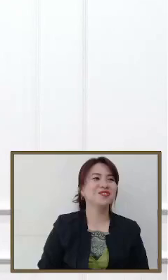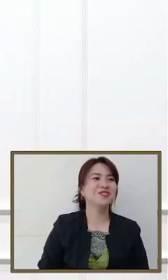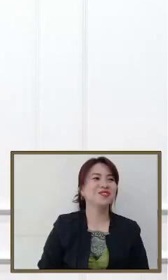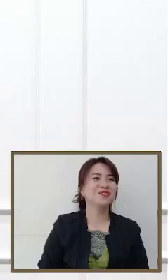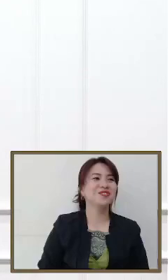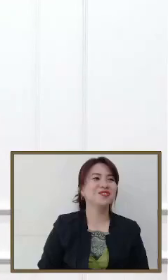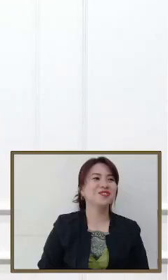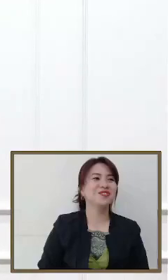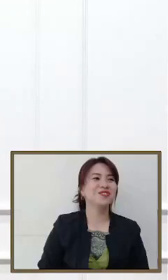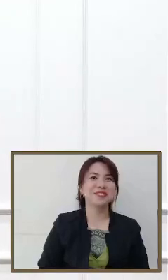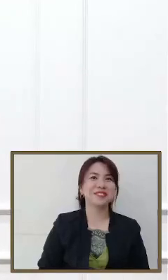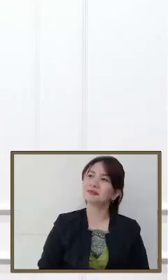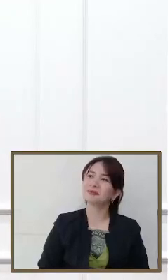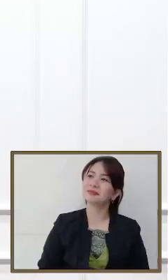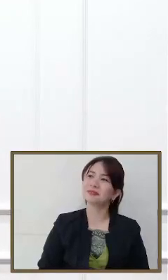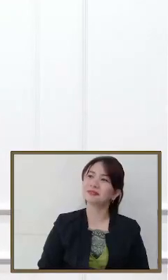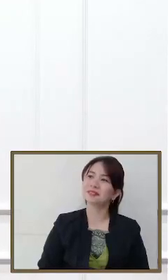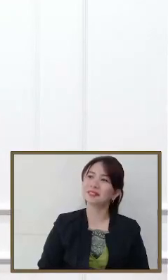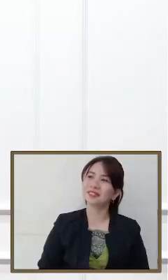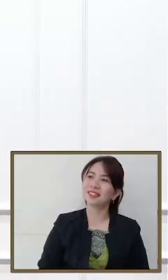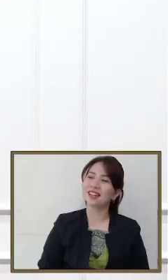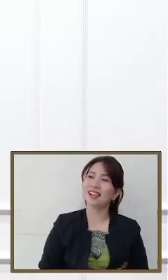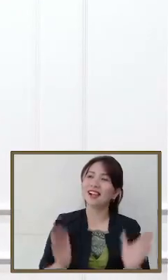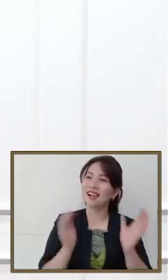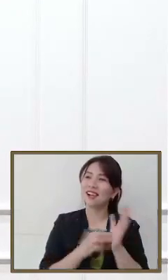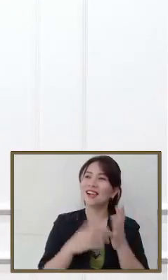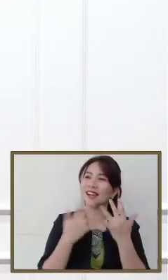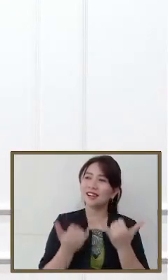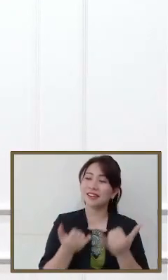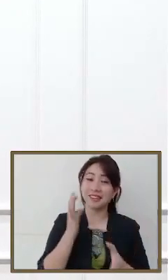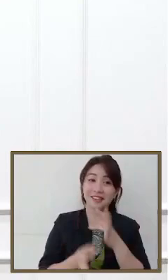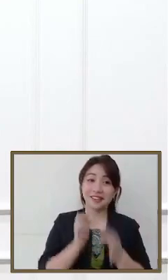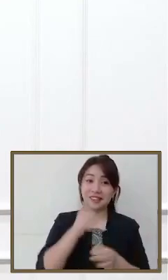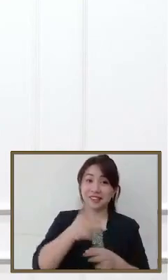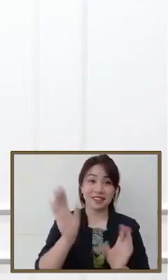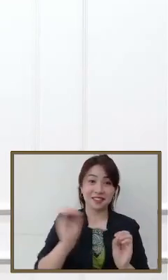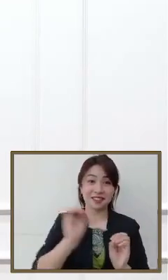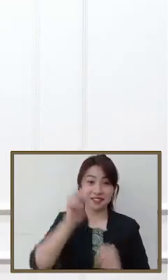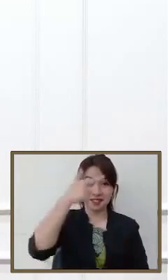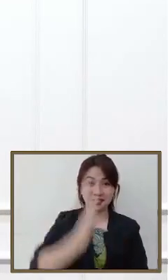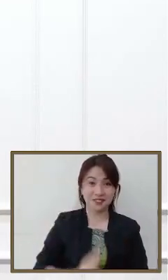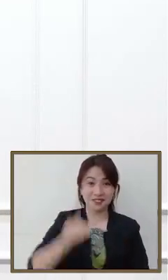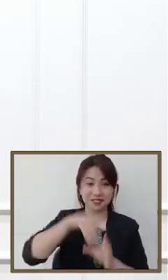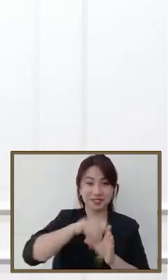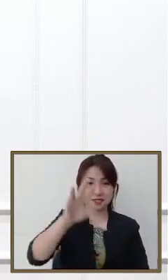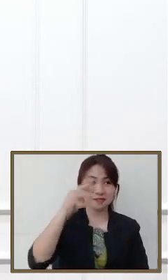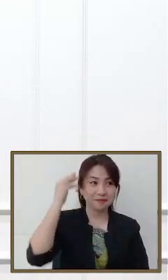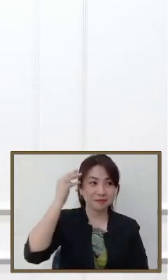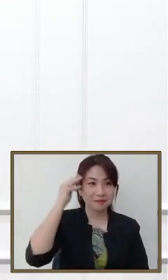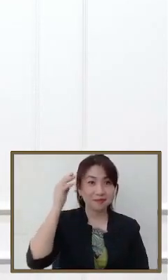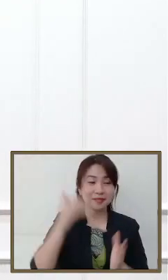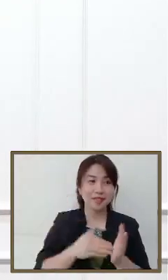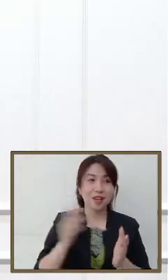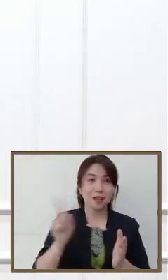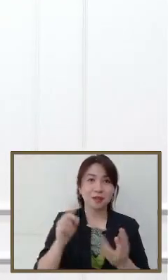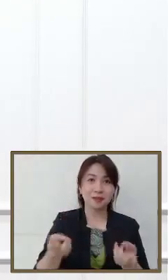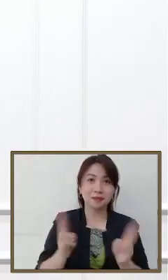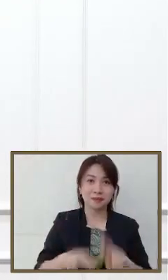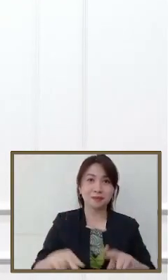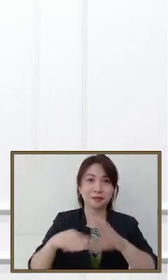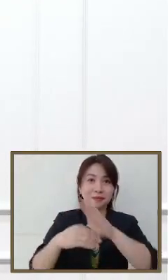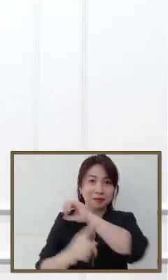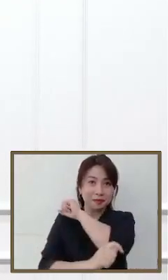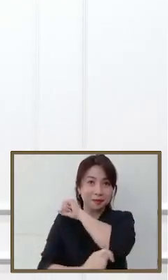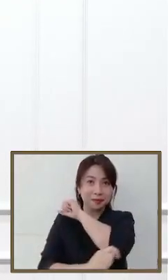mag-give in ka kung wala kang Diyos sa iyong kaisipan ngayon mga kapatid sa pangyayaring ito sa temptation kay Joseph Nais ko pong